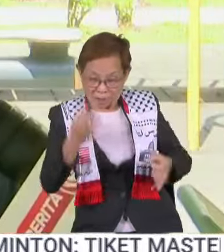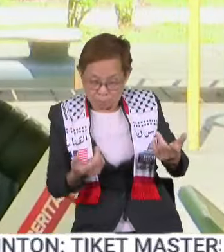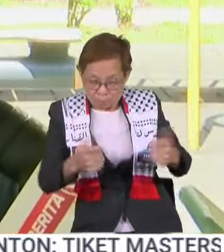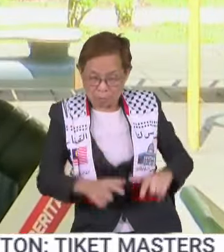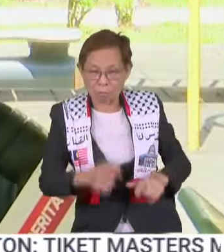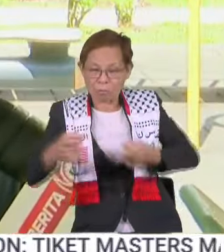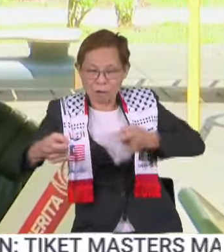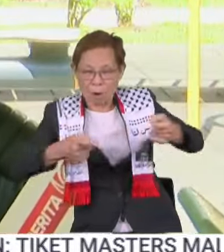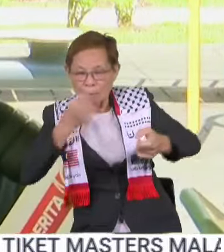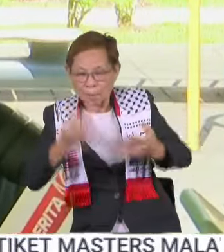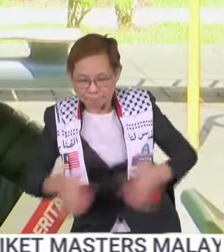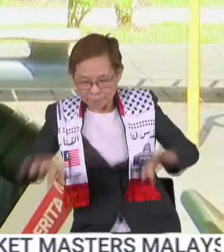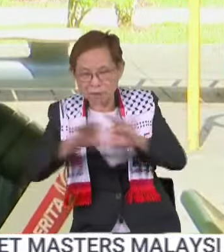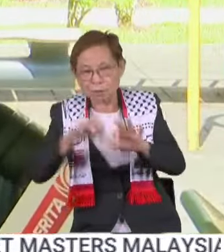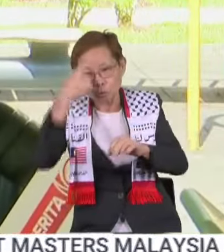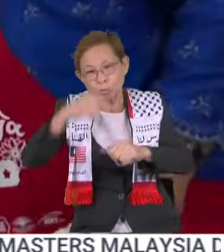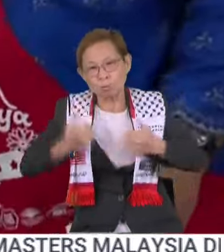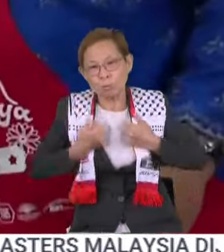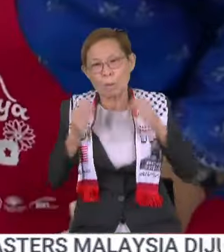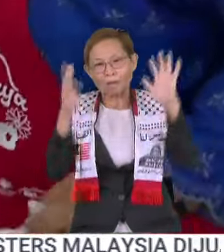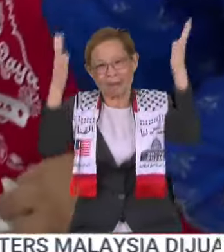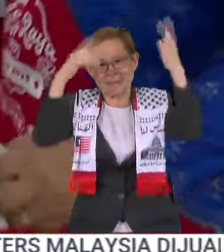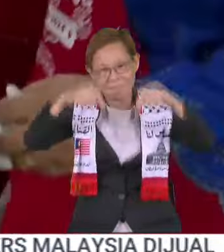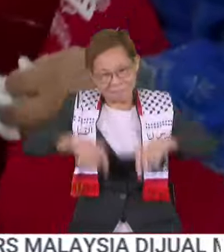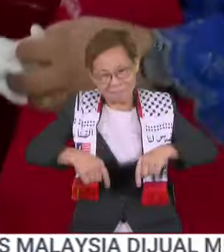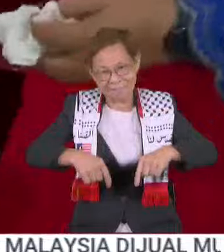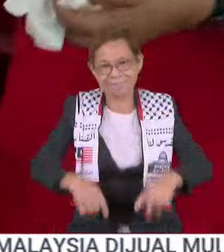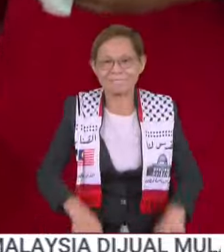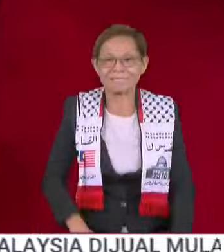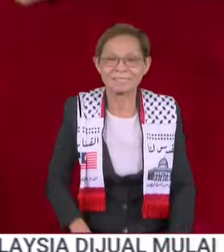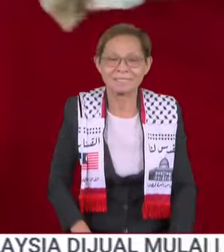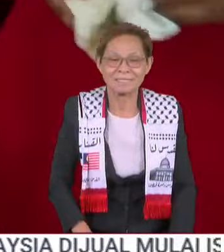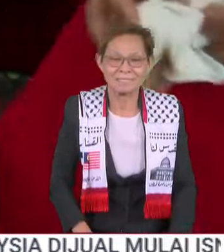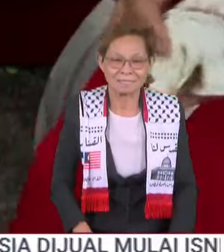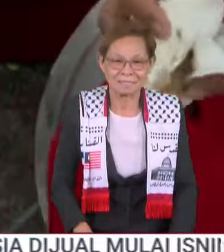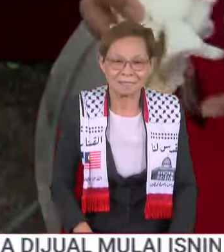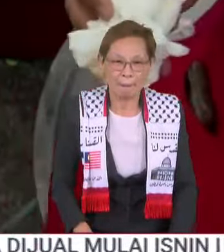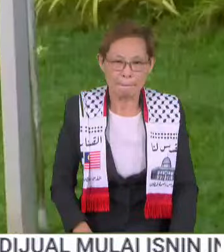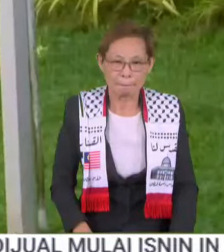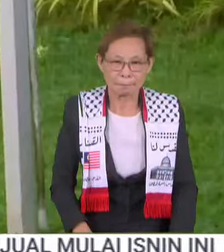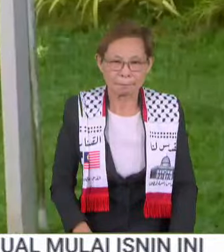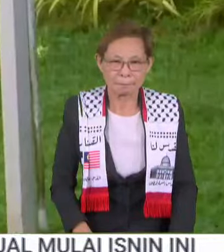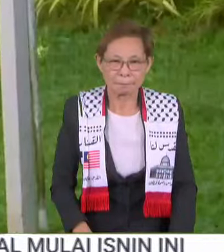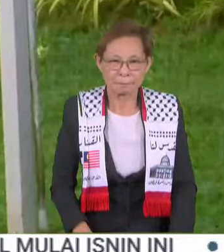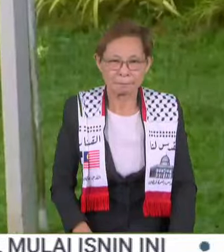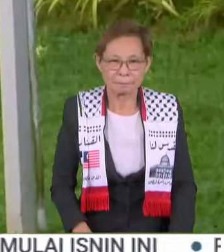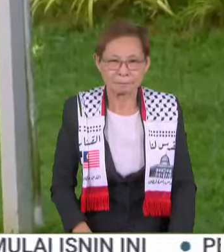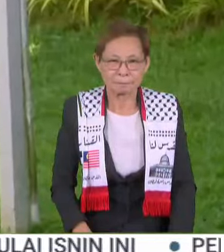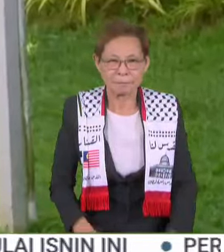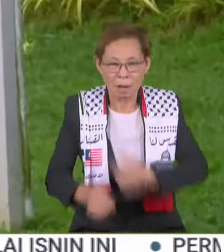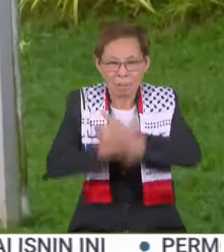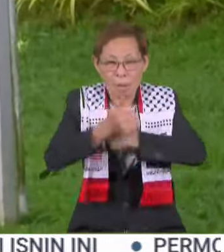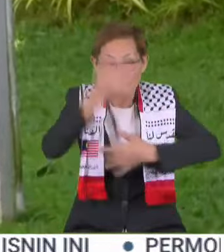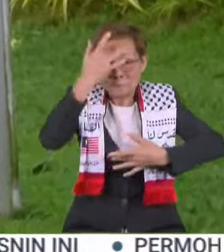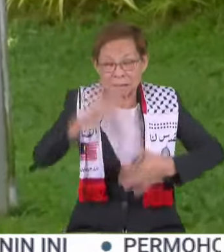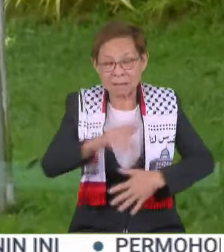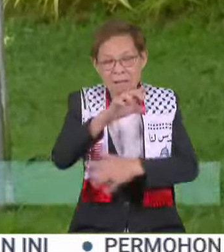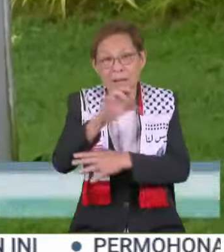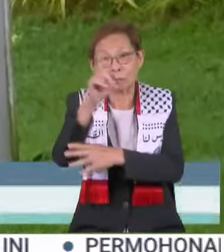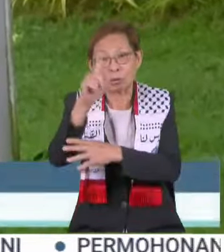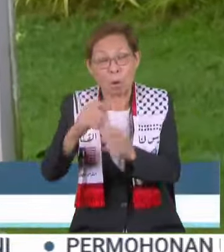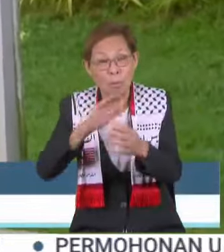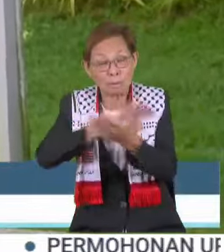kawalan makanan tu penting untuk musim hari raya ni. risiko pesakit gout akan menjadi